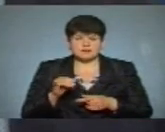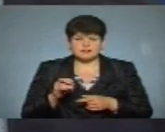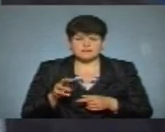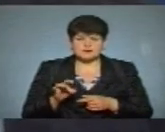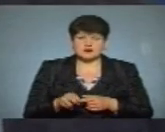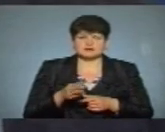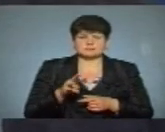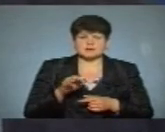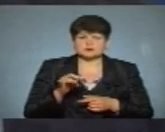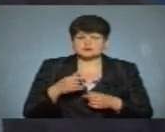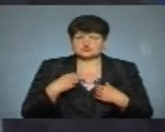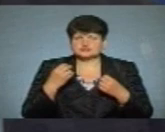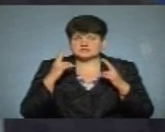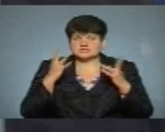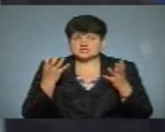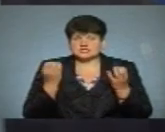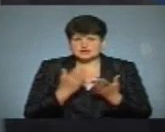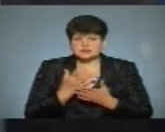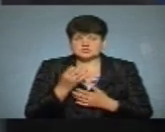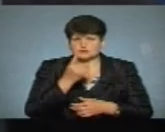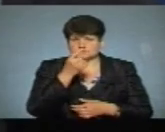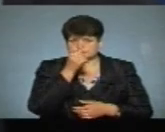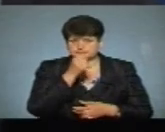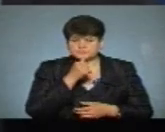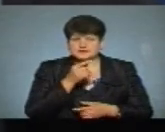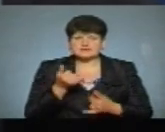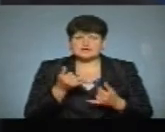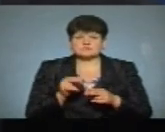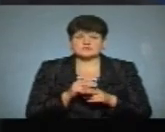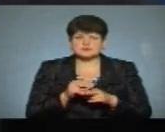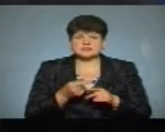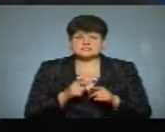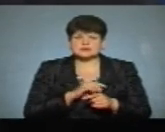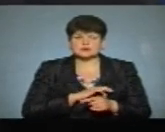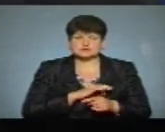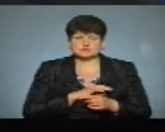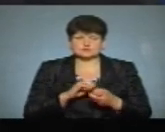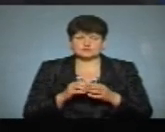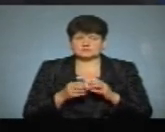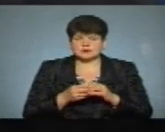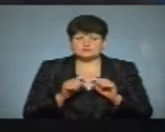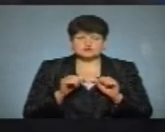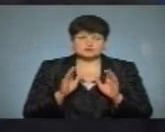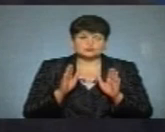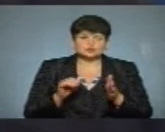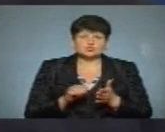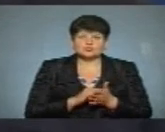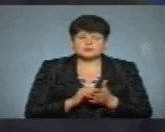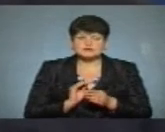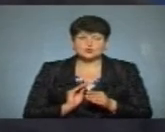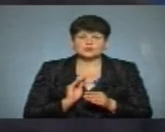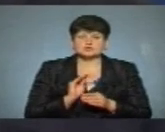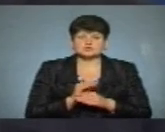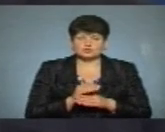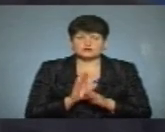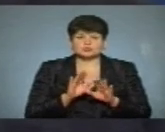липні, не знає. Є ще цілий місяць, тому для виправлення цієї юридичної колізії, які, можливо, будуть документи додаткові, які